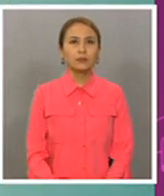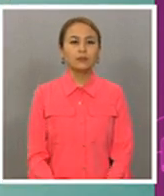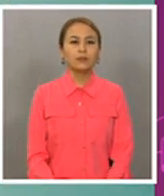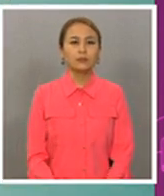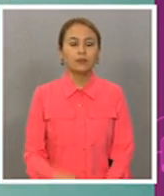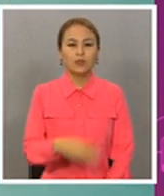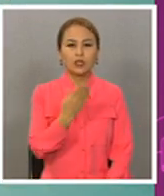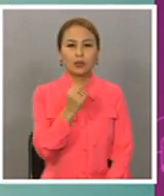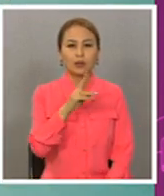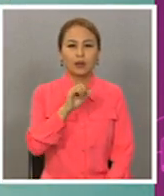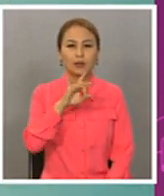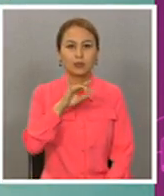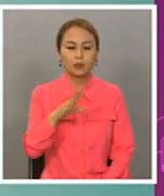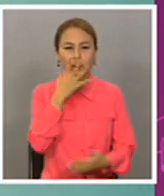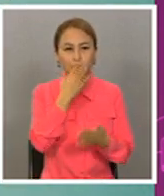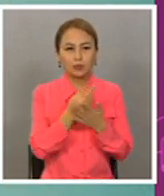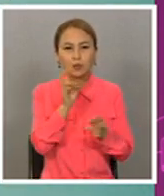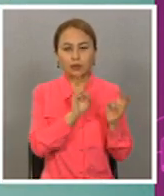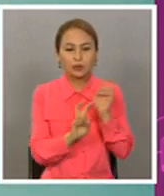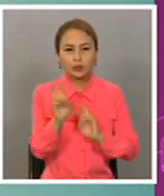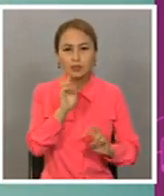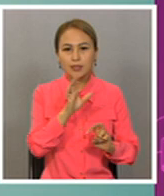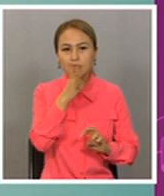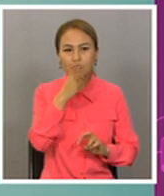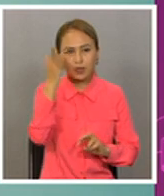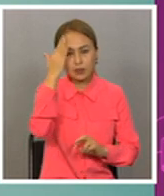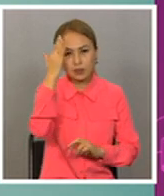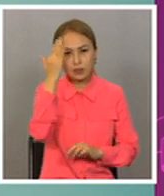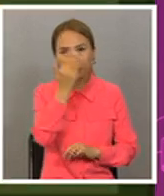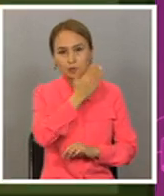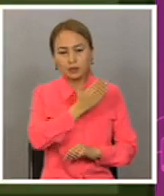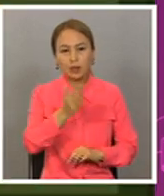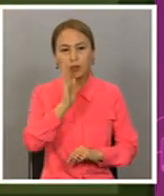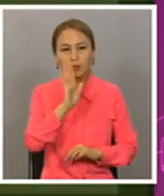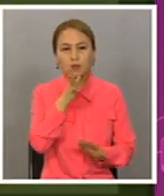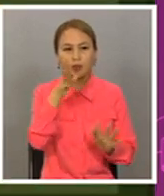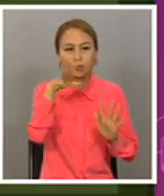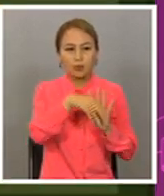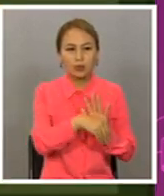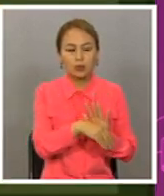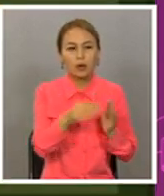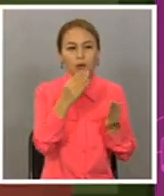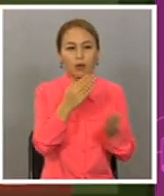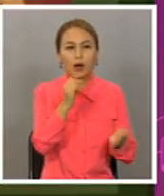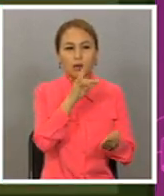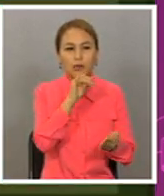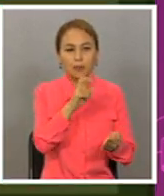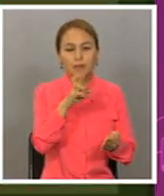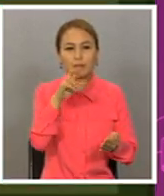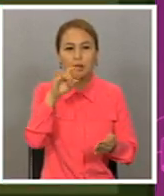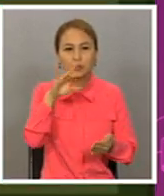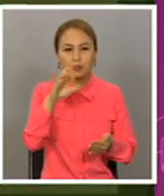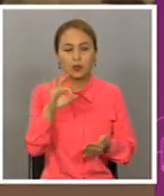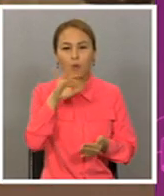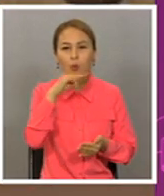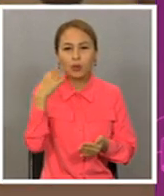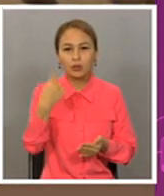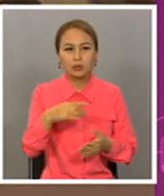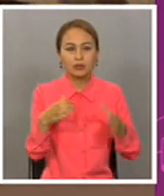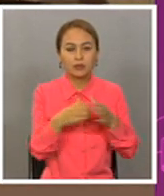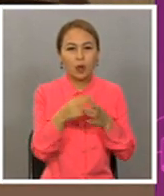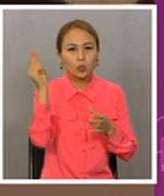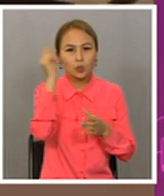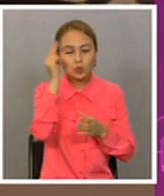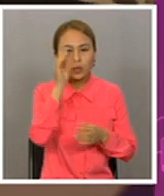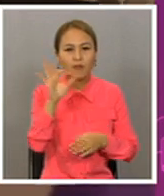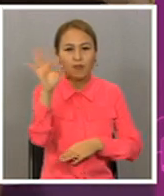Шәкәрім өз бетінше ізденіп, заманындағы білімділердің қатарына қосылды. Ол араб, парсы, орыс тілдерін меңгеріп, шығыс және